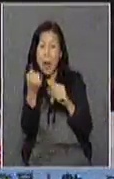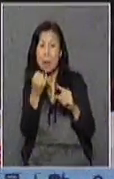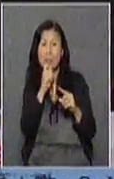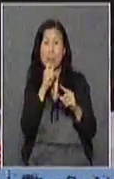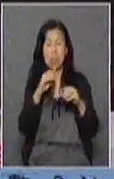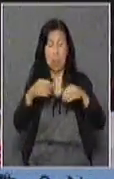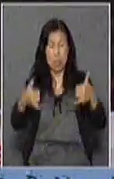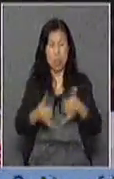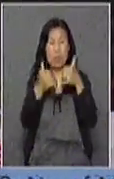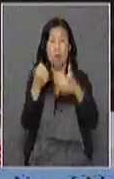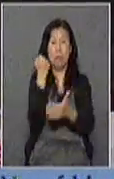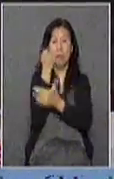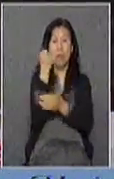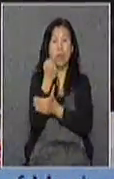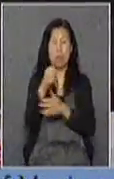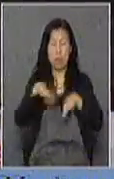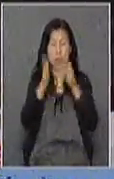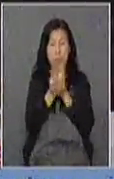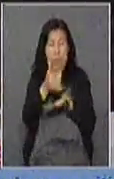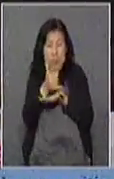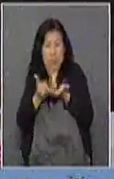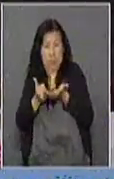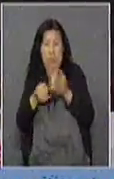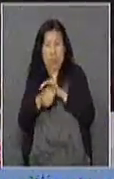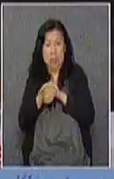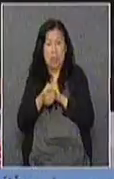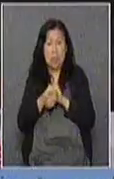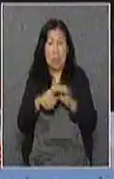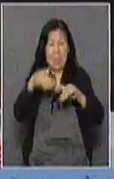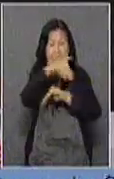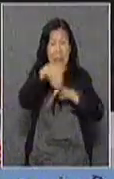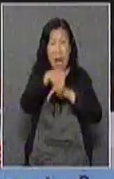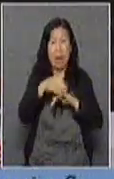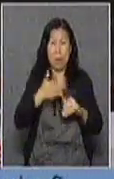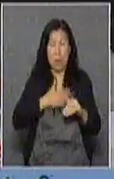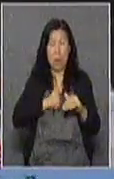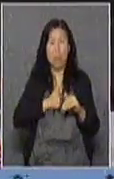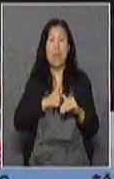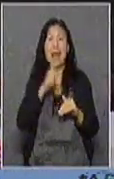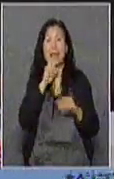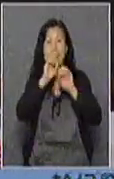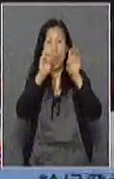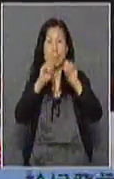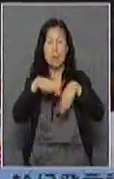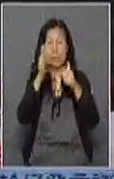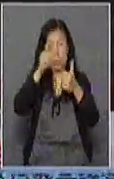對聲音就退縮，本來打算進行的諮詢計劃都被消滅。